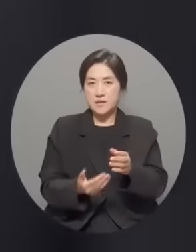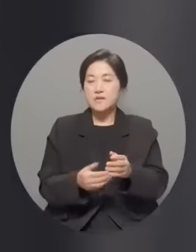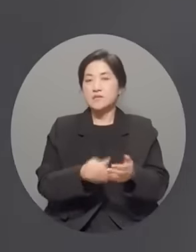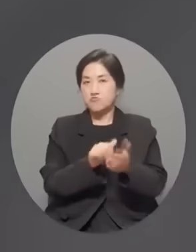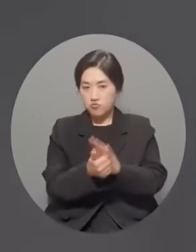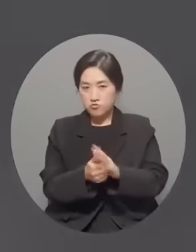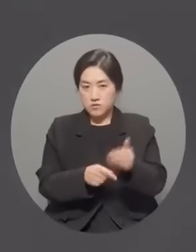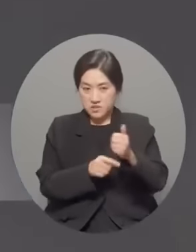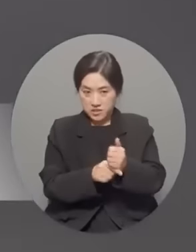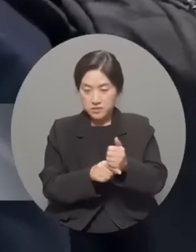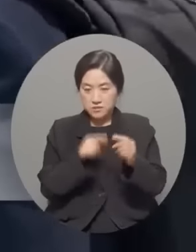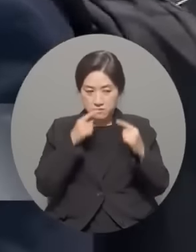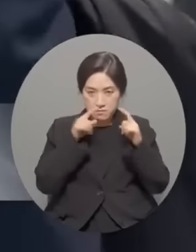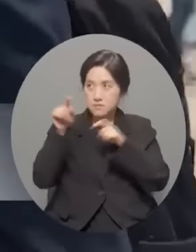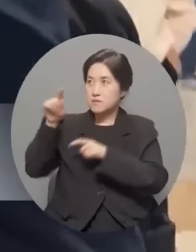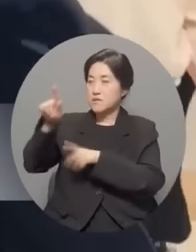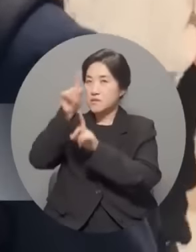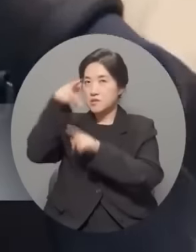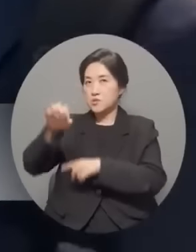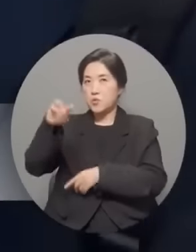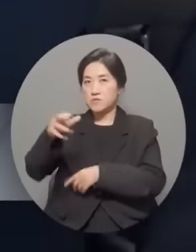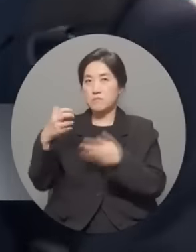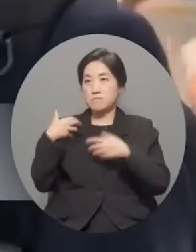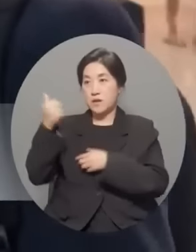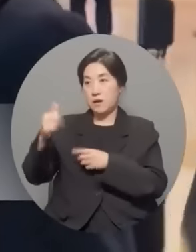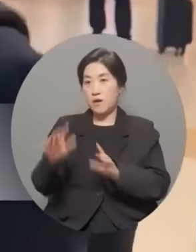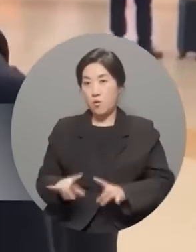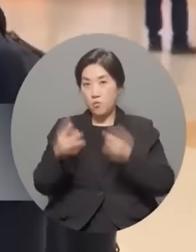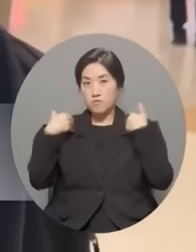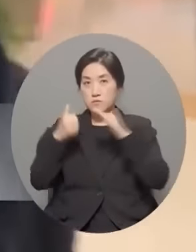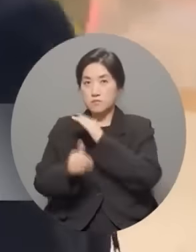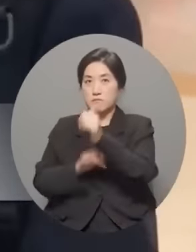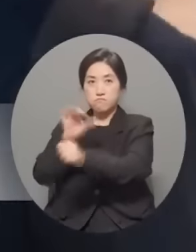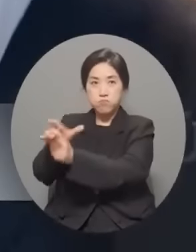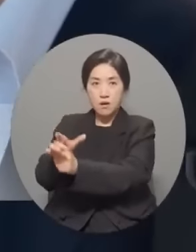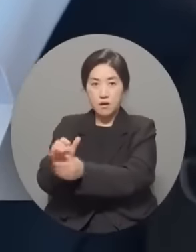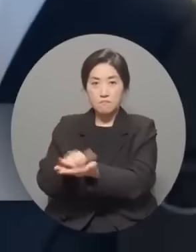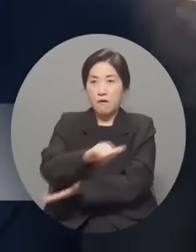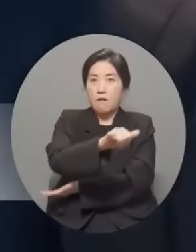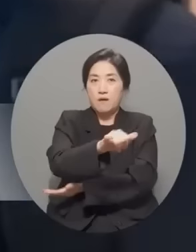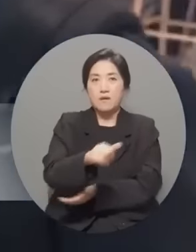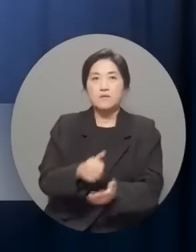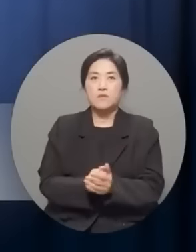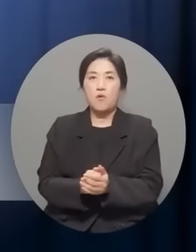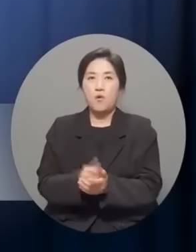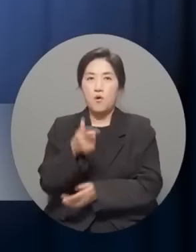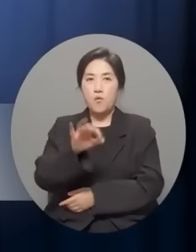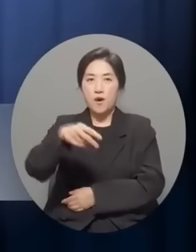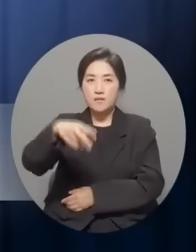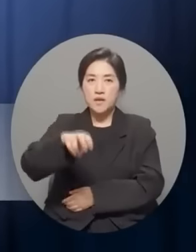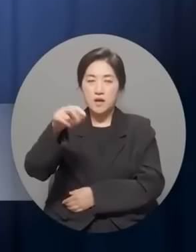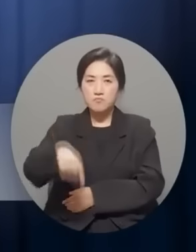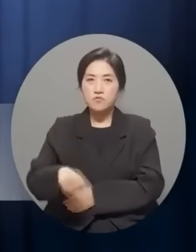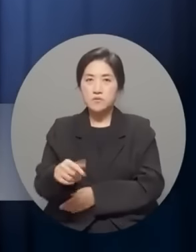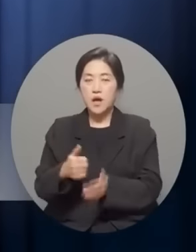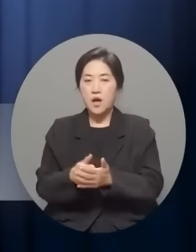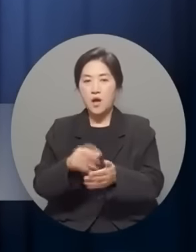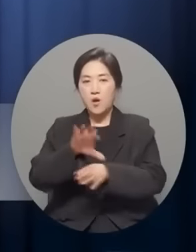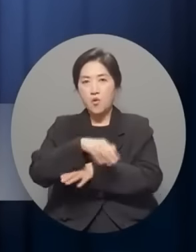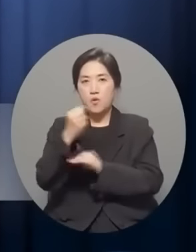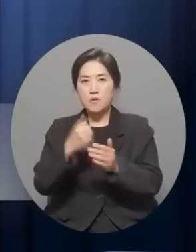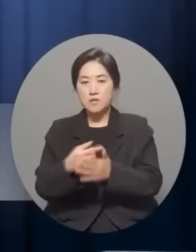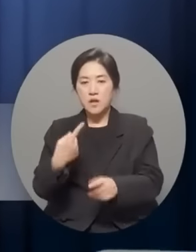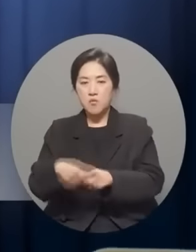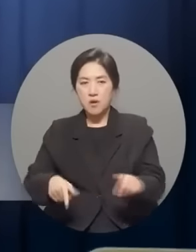핵심 피의자인 이종섭 전 장관의 주 호주대사 임명과 출국, 황상무 전 수석의 언론인